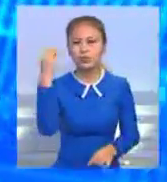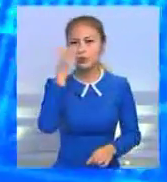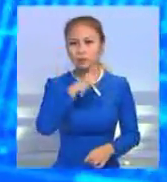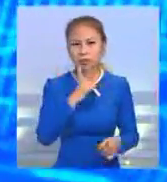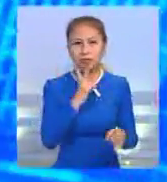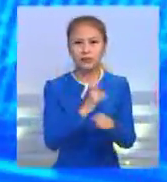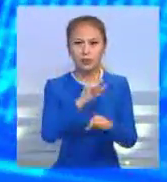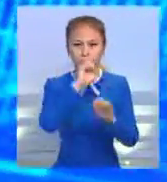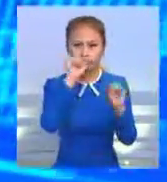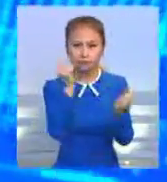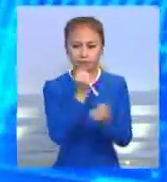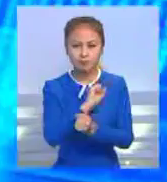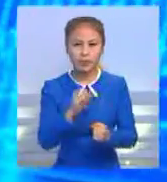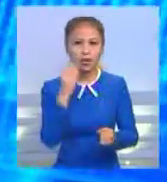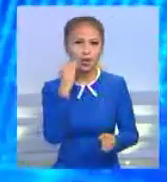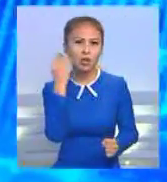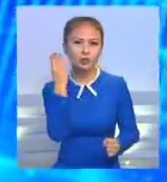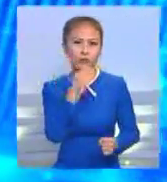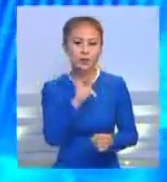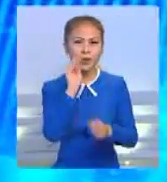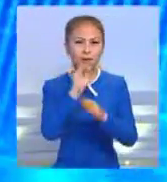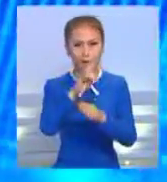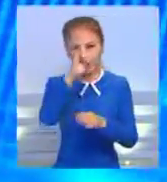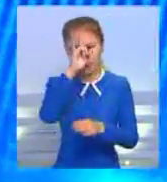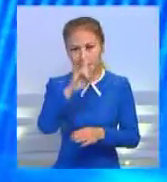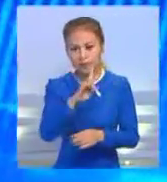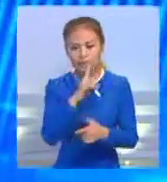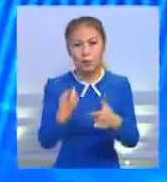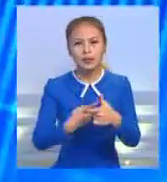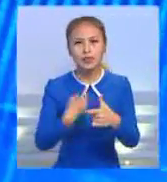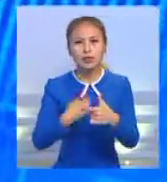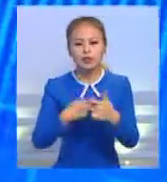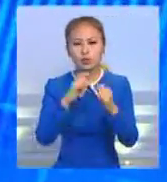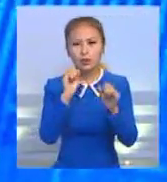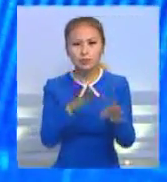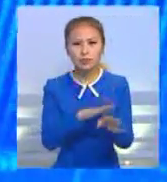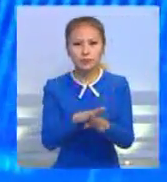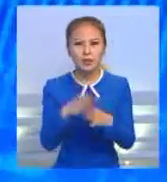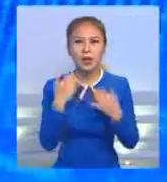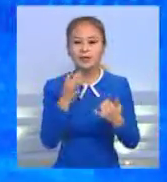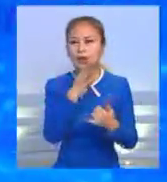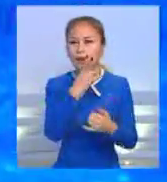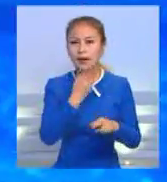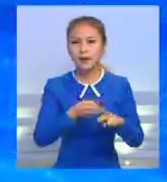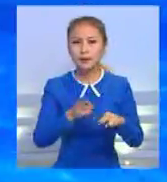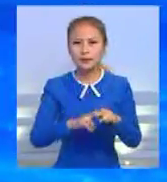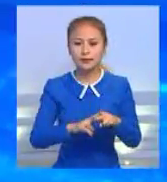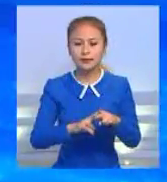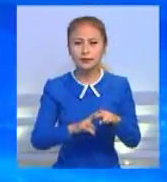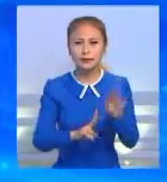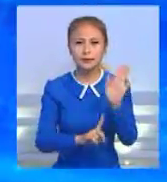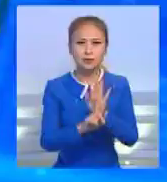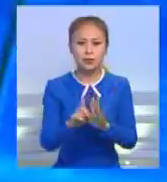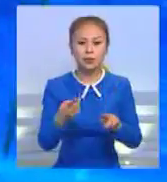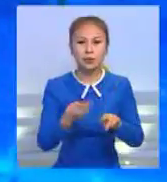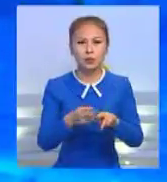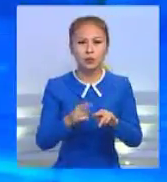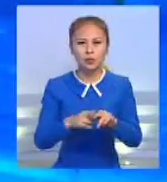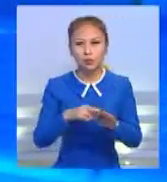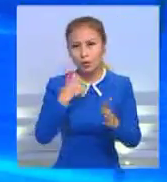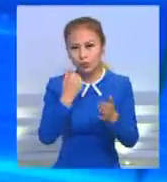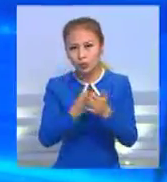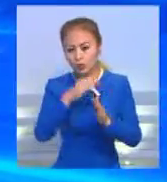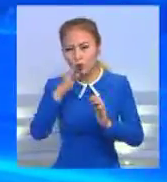қарағанда 2 есе жылдам әрі сапалы. Тың бастаманы қазақстандық мамандар жүзеге асырып отыр. Әзірге аяқтың саннан төменгі